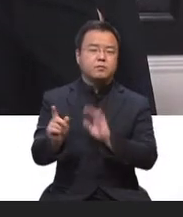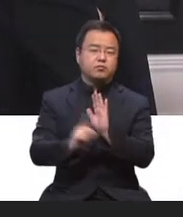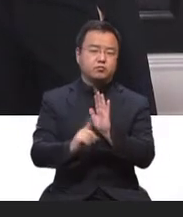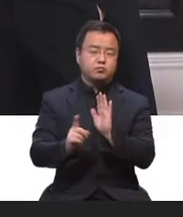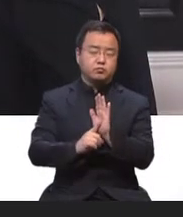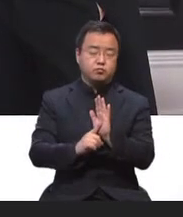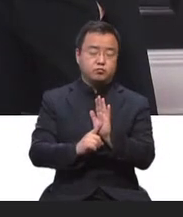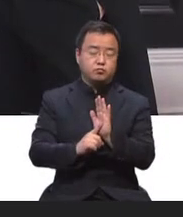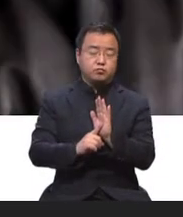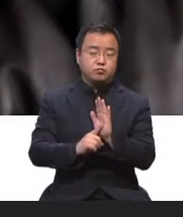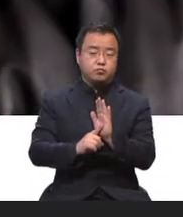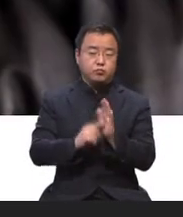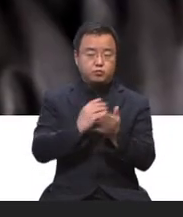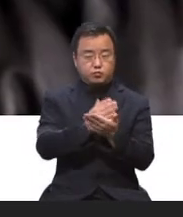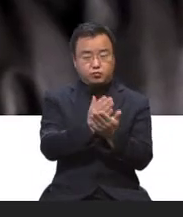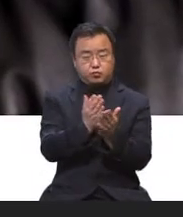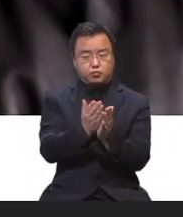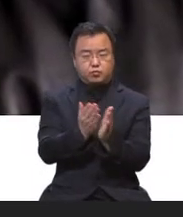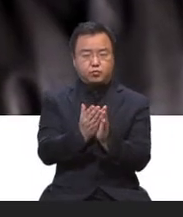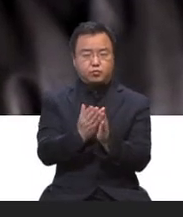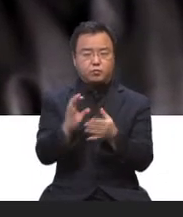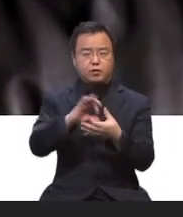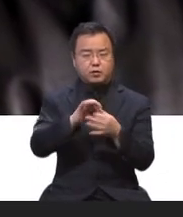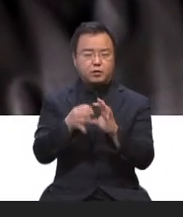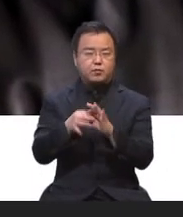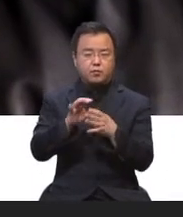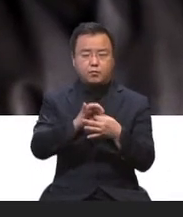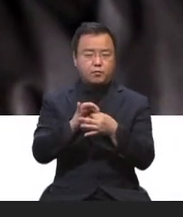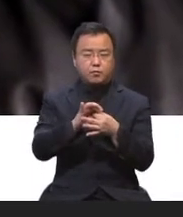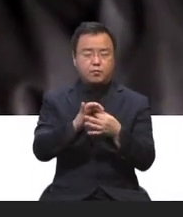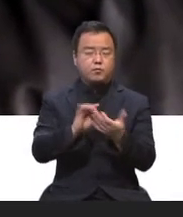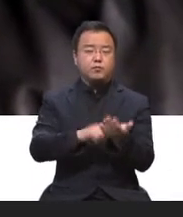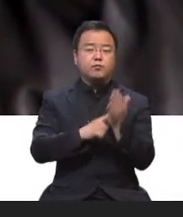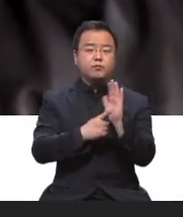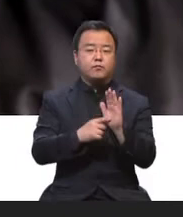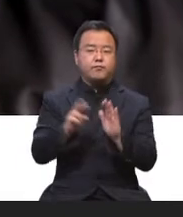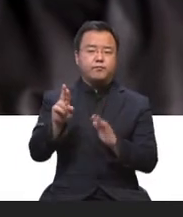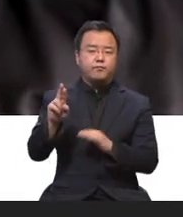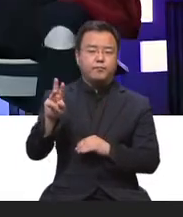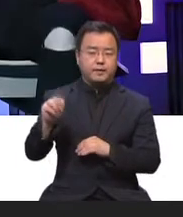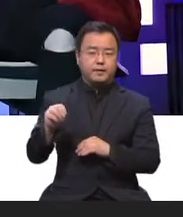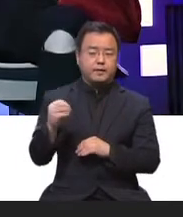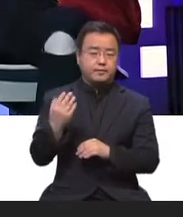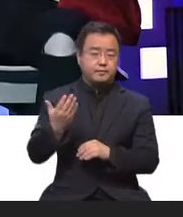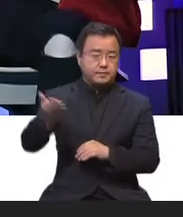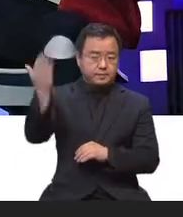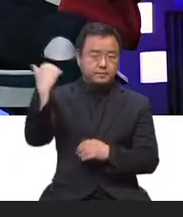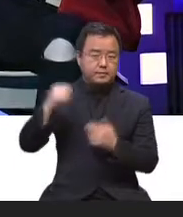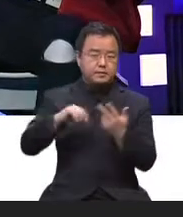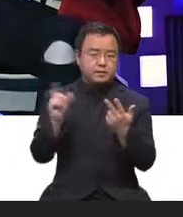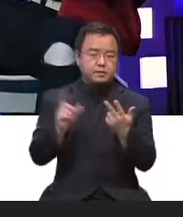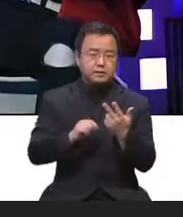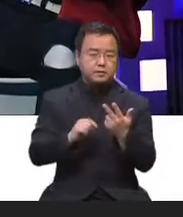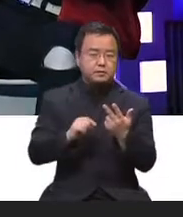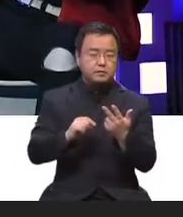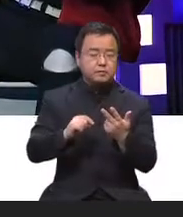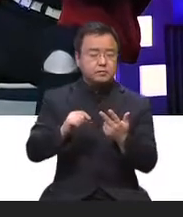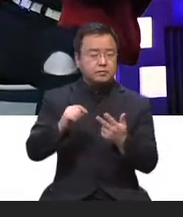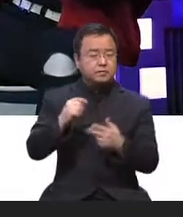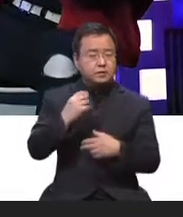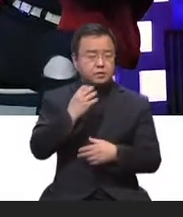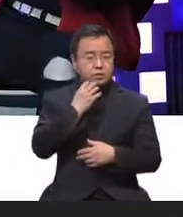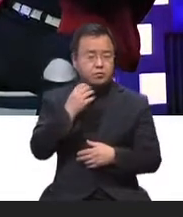로드 올스타즈의 콜라보 무대를 꾸몄는데요. 방탄소년단 RM은 이미 지난해 7월 릴 나스의